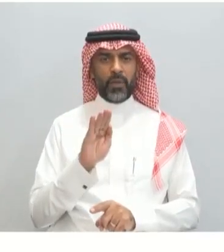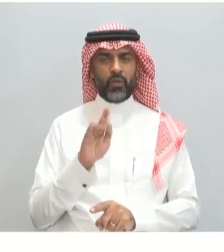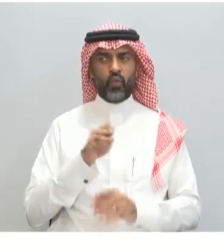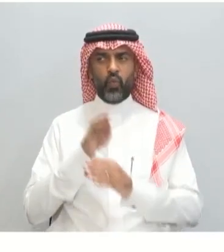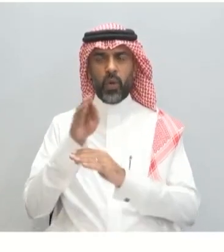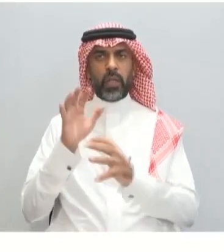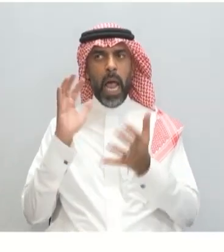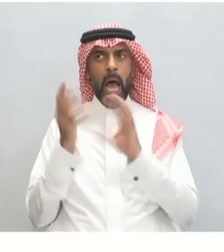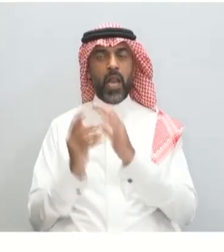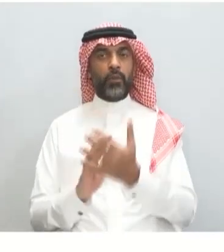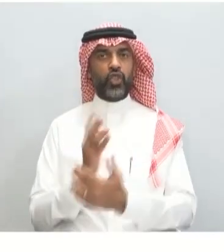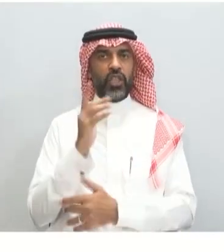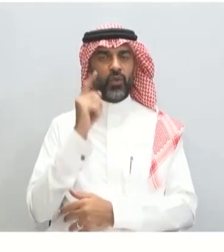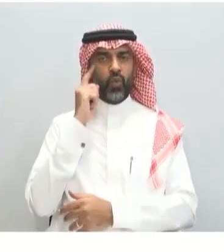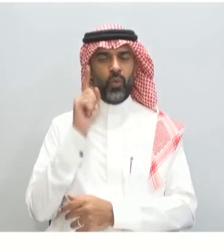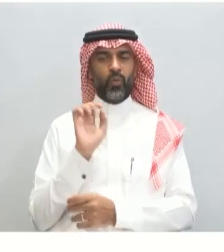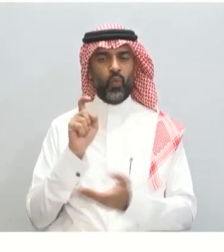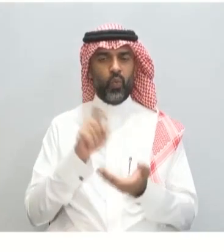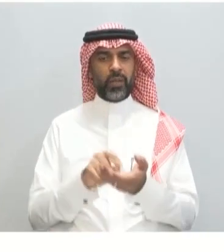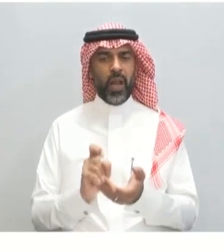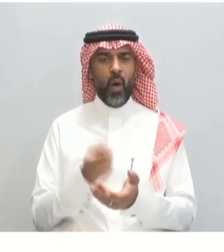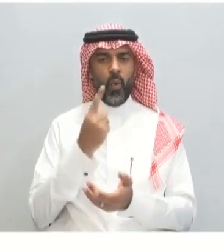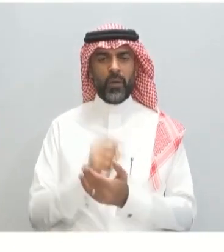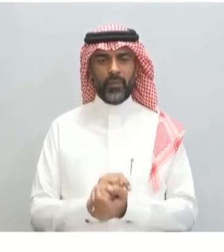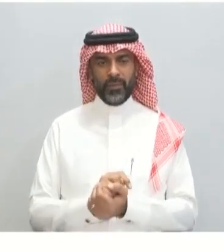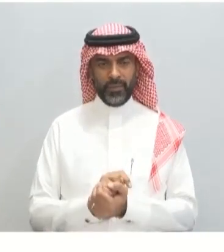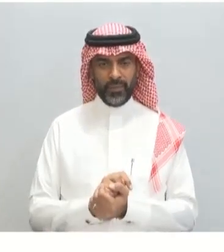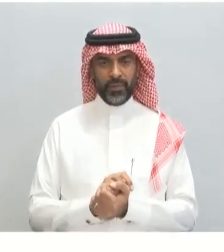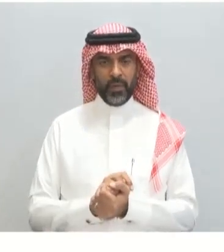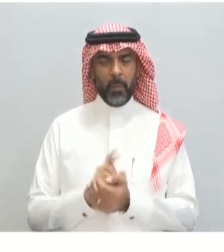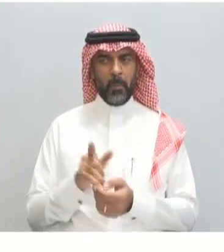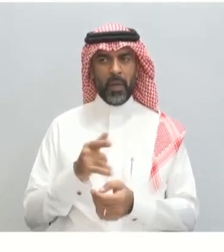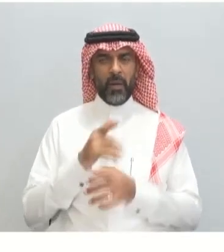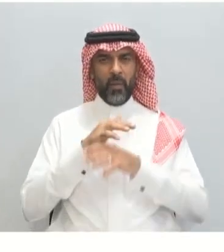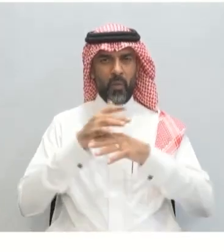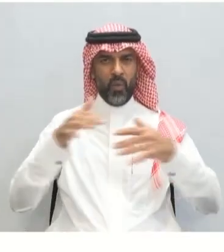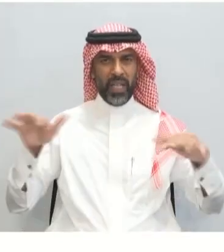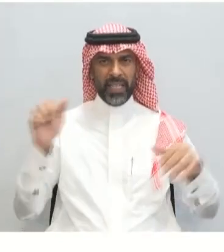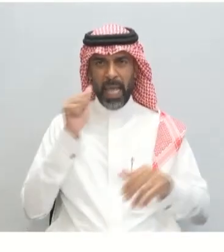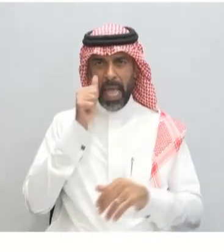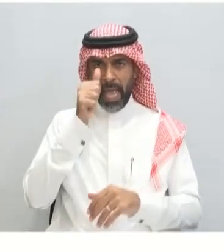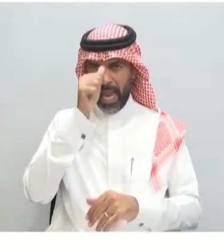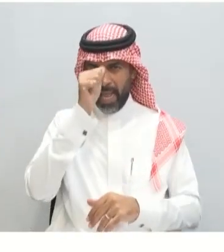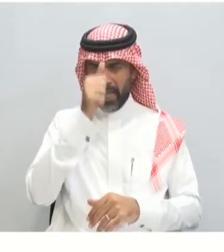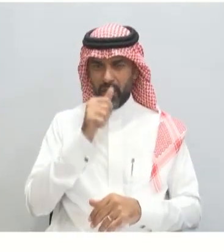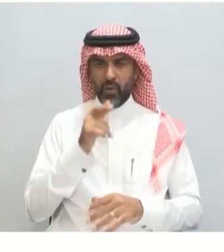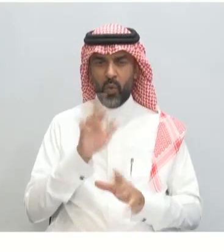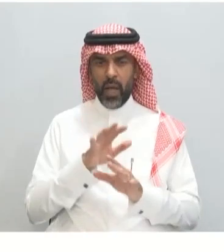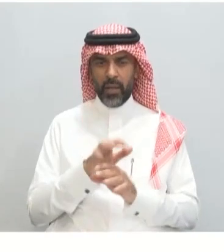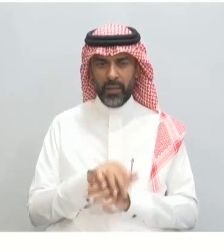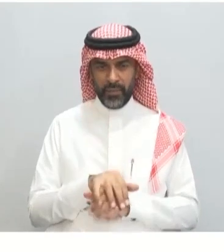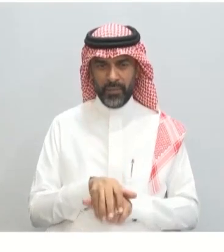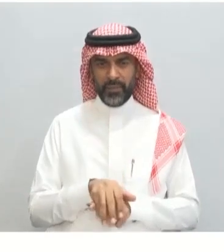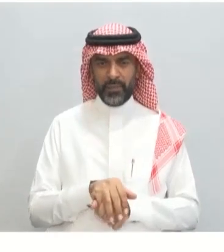الجديد وايضا دخولهم وتوغلوا البرتغاليين في المحيط الهندي ومنها اكتشاف راس الرجاء الصالح